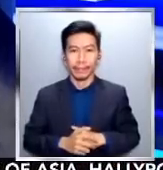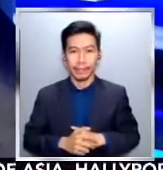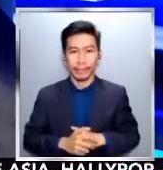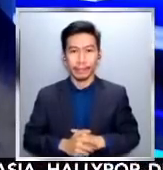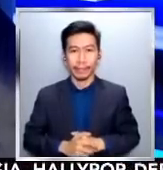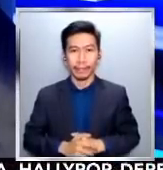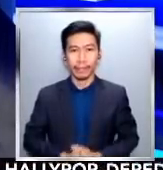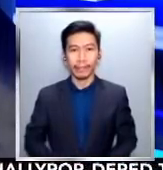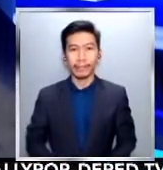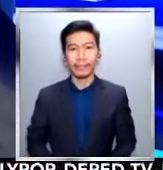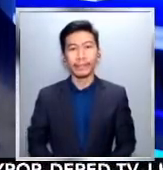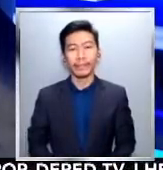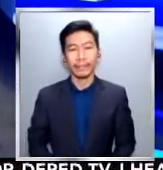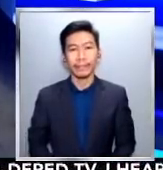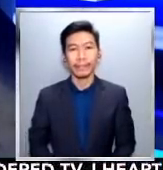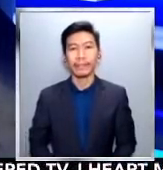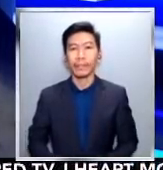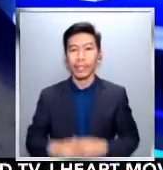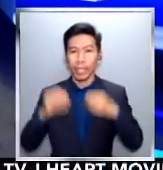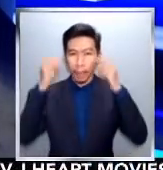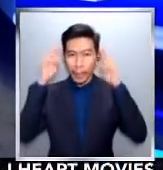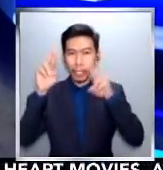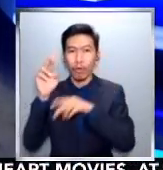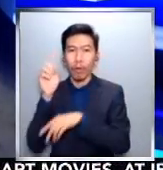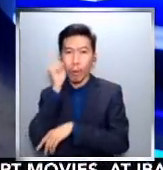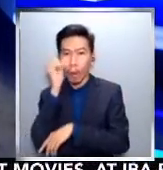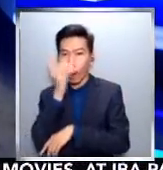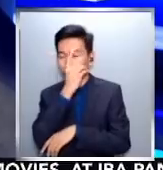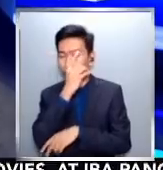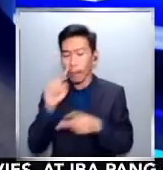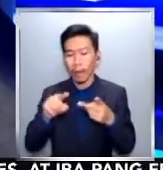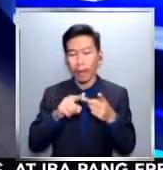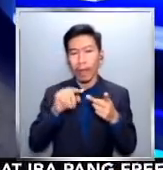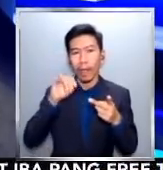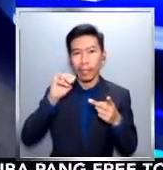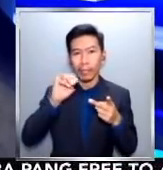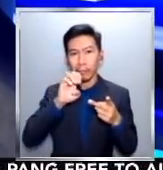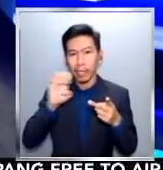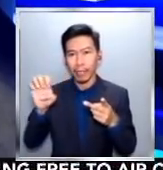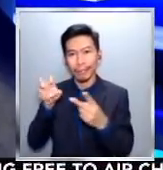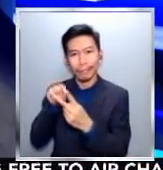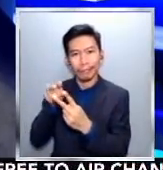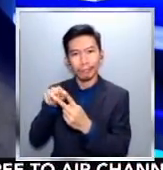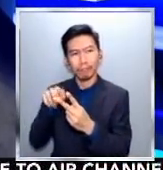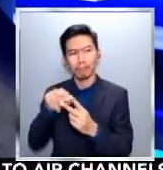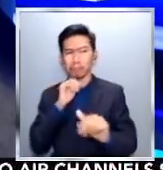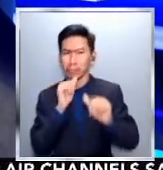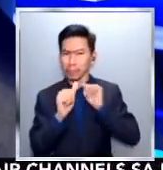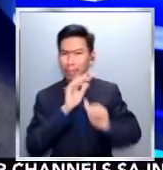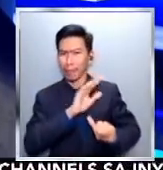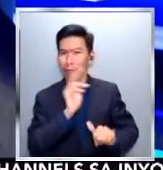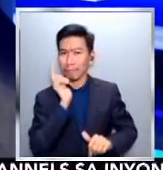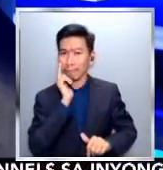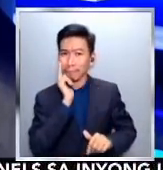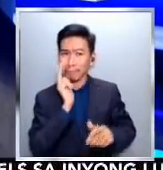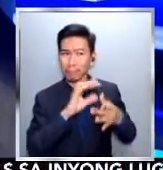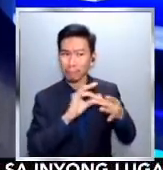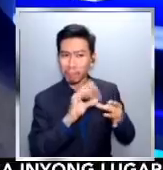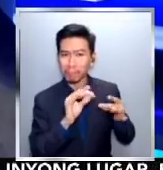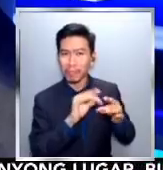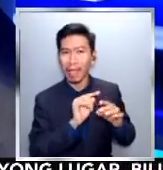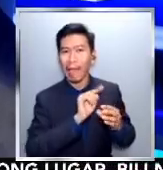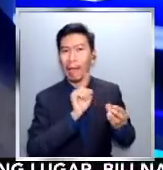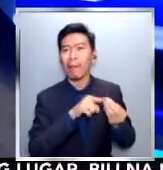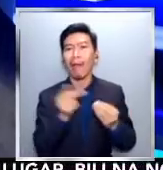Kinabulaanan ni na Mayor Sara Duterte at Senador Imee Marcos ang pahayag ni Pangulong Duterte na may pag-uusap sila tungkol sa pagtakbong